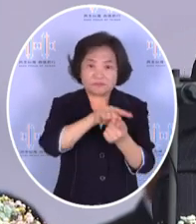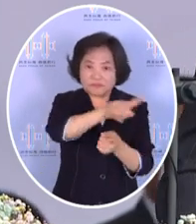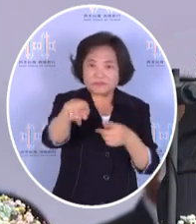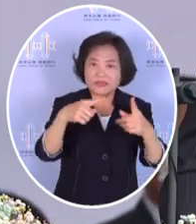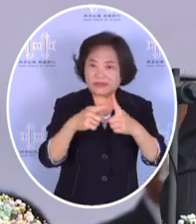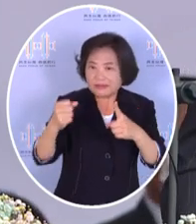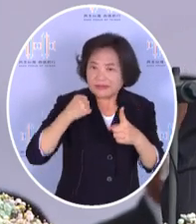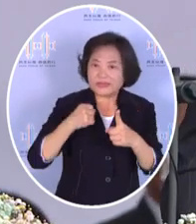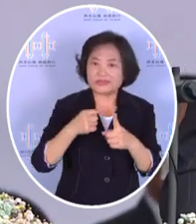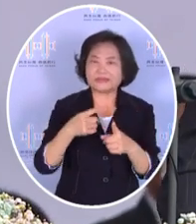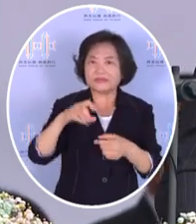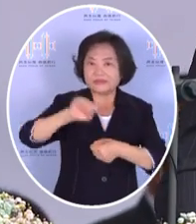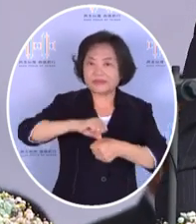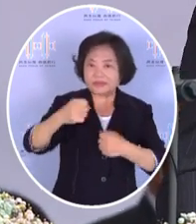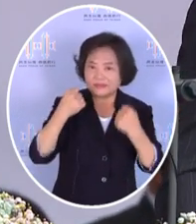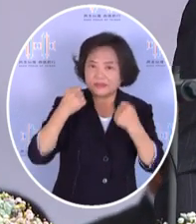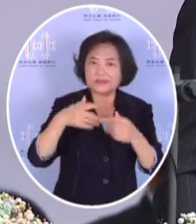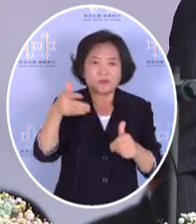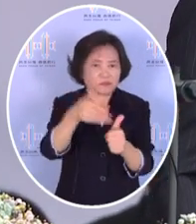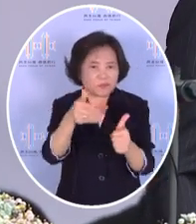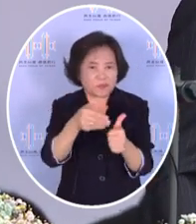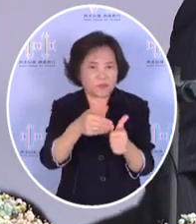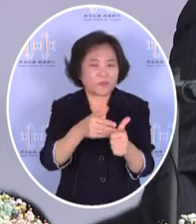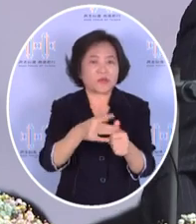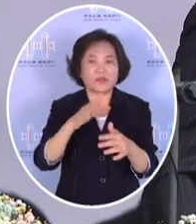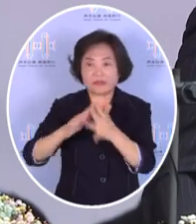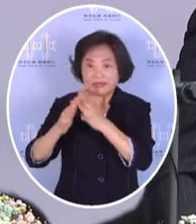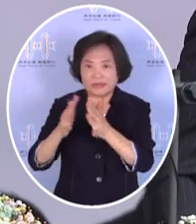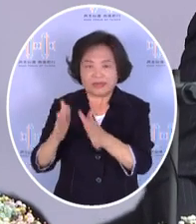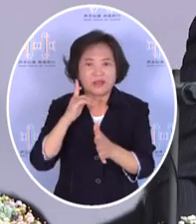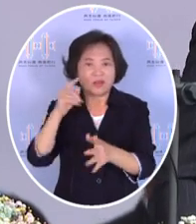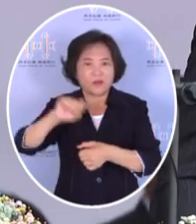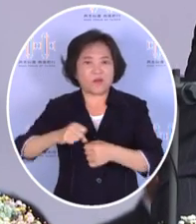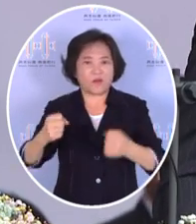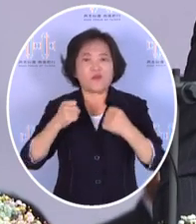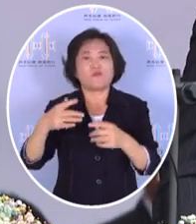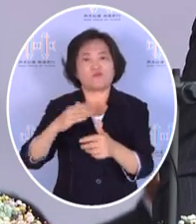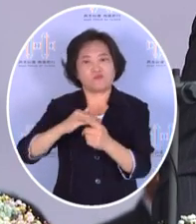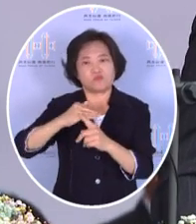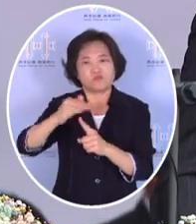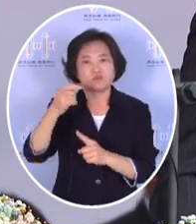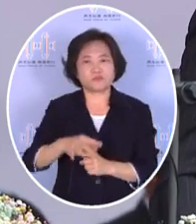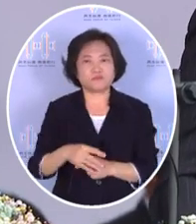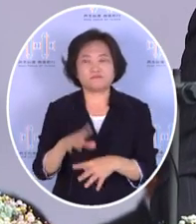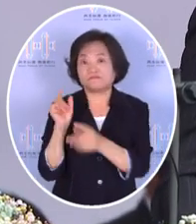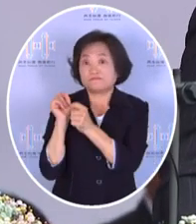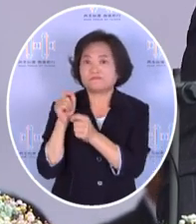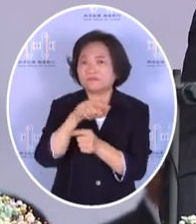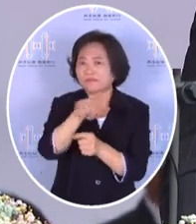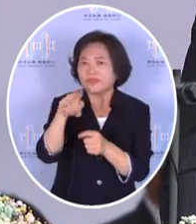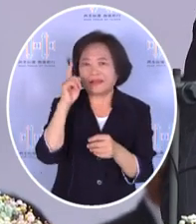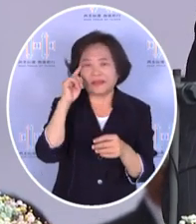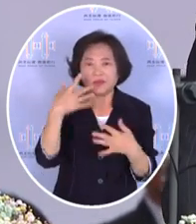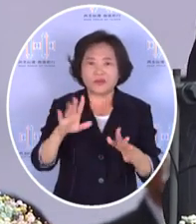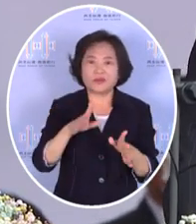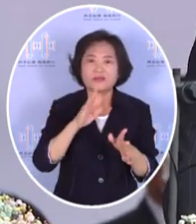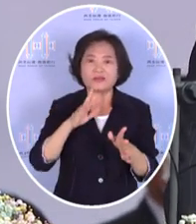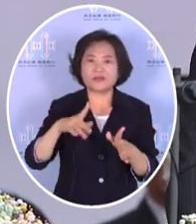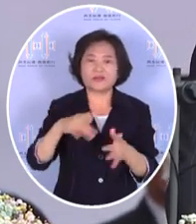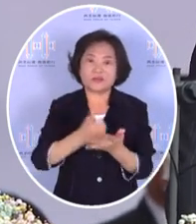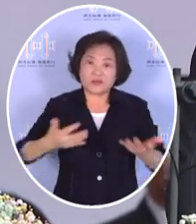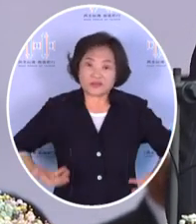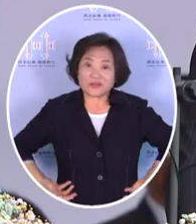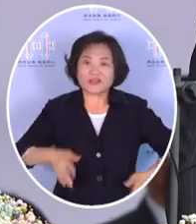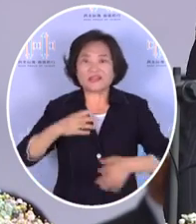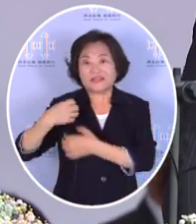人力素质以及战力。这段时间以来，相信有许多被教育召集的后